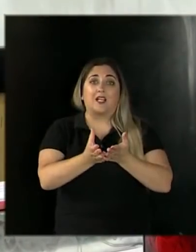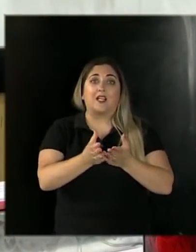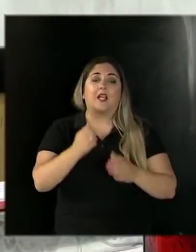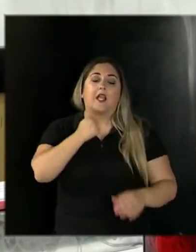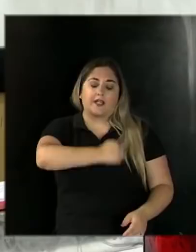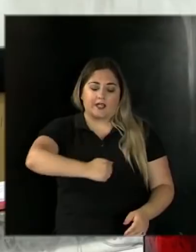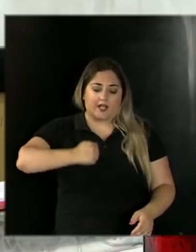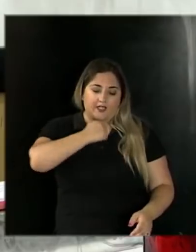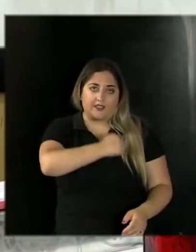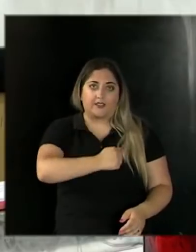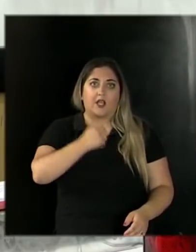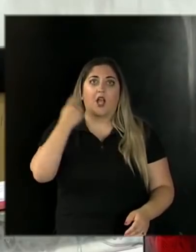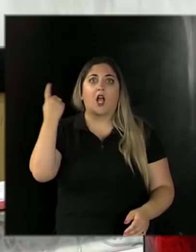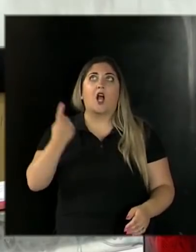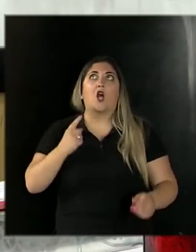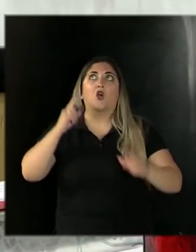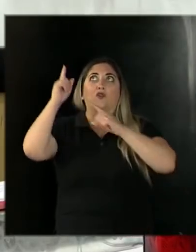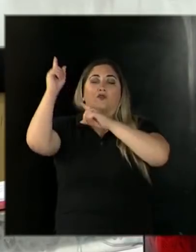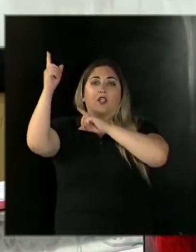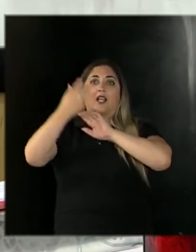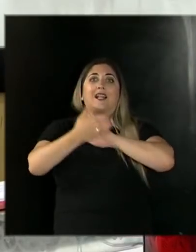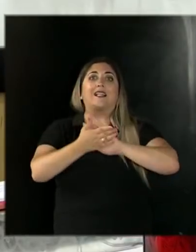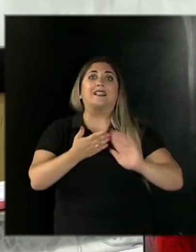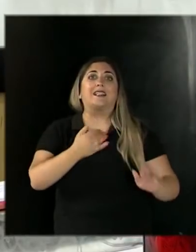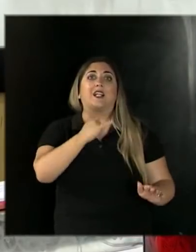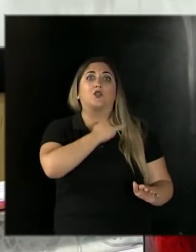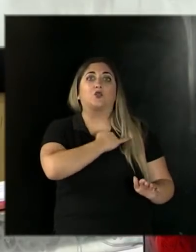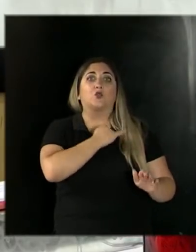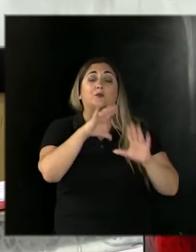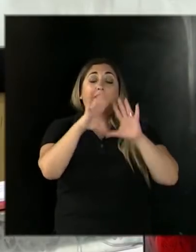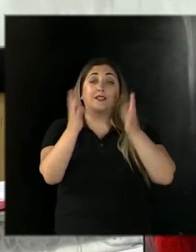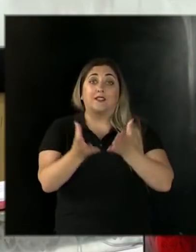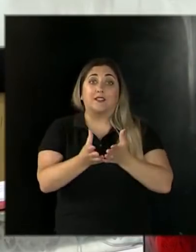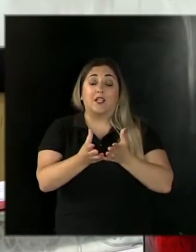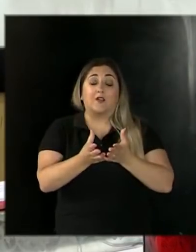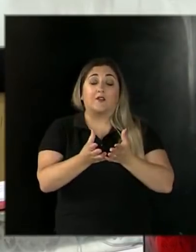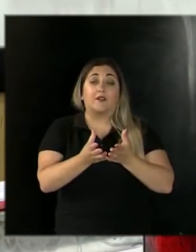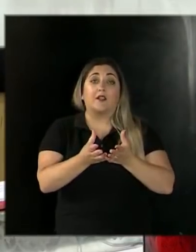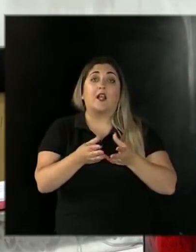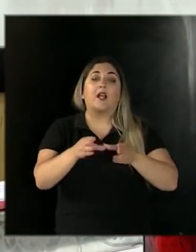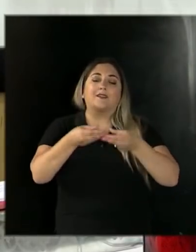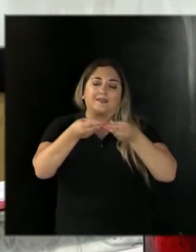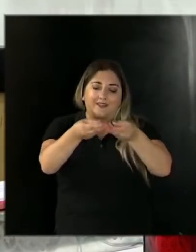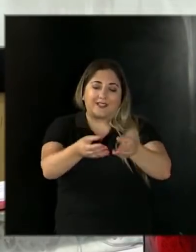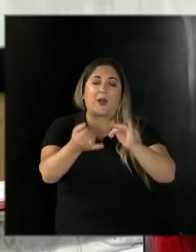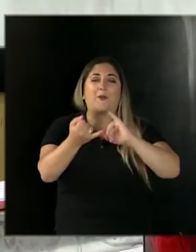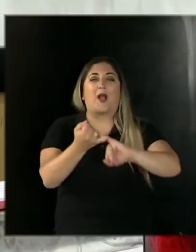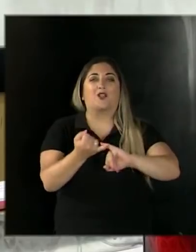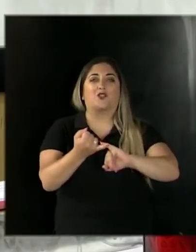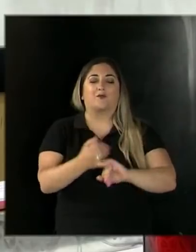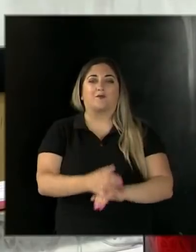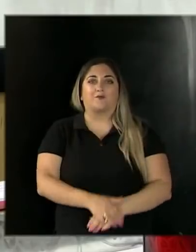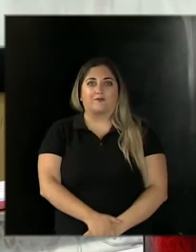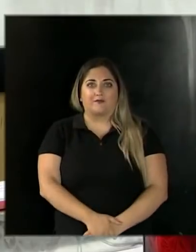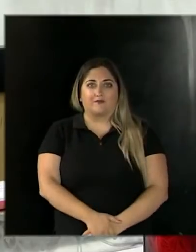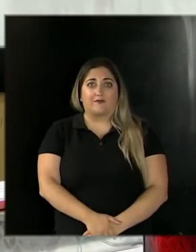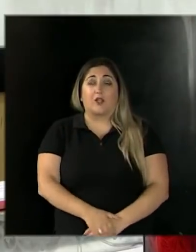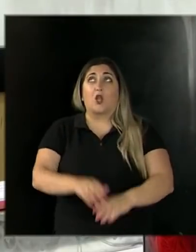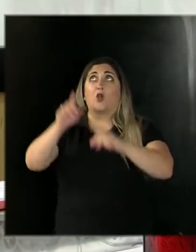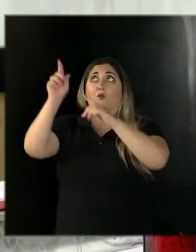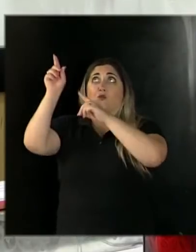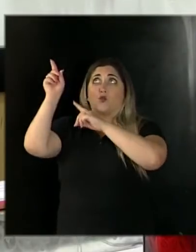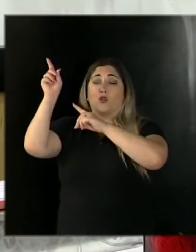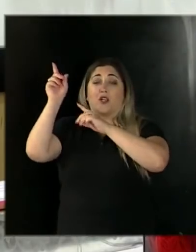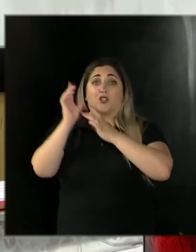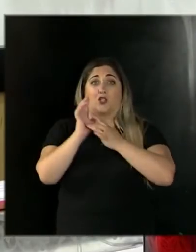tad-dinja ħenna lina. Ħaruf talla li tneħħi d-nubiet tad-dinja għatina l-paċi. Mulej Ġesu